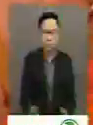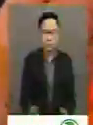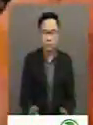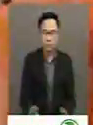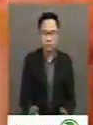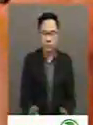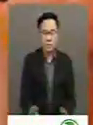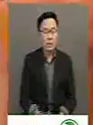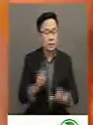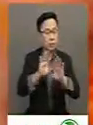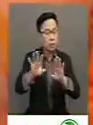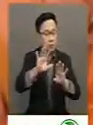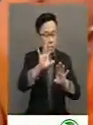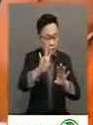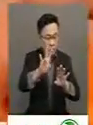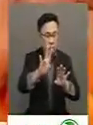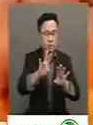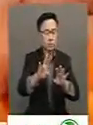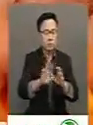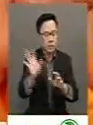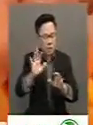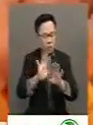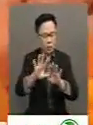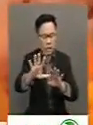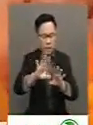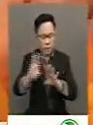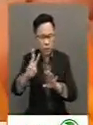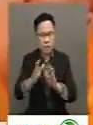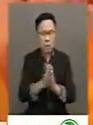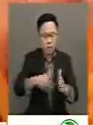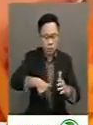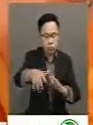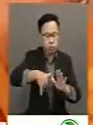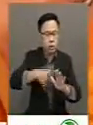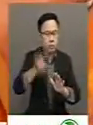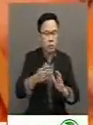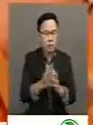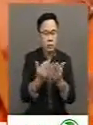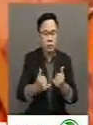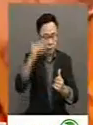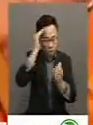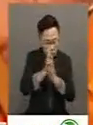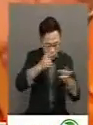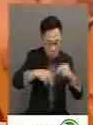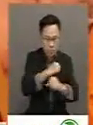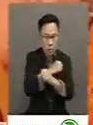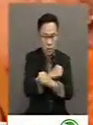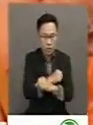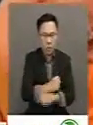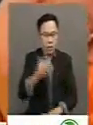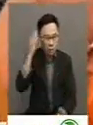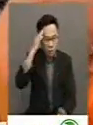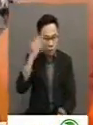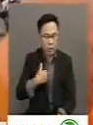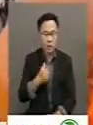ปกติก็เคยเข้าได้ปกติก็เป็นทางบิณฑบาตแต่ว่าตอนนี้มันเข้าไม่ได้เขาก็มารักษาดูแลความปลอดภัยของเราเนา